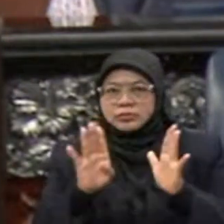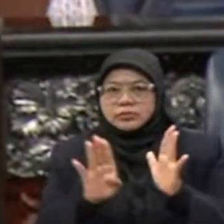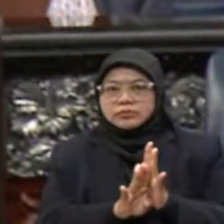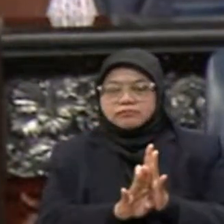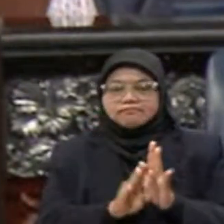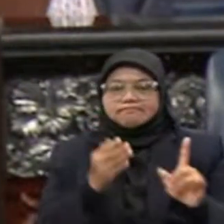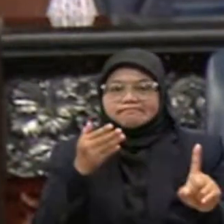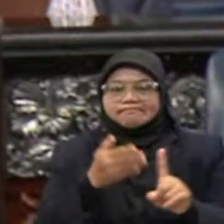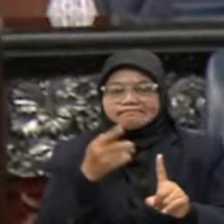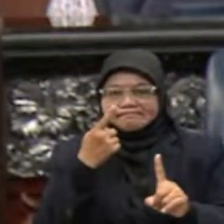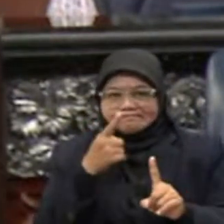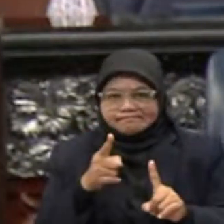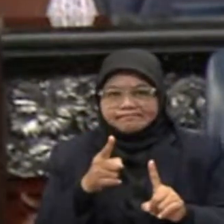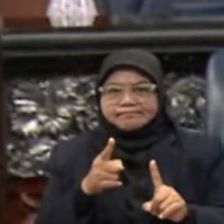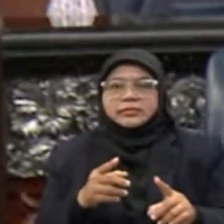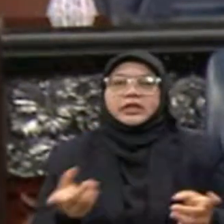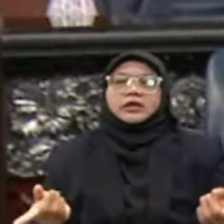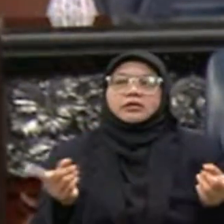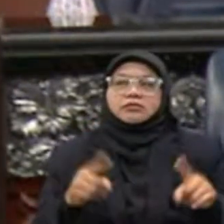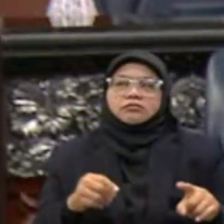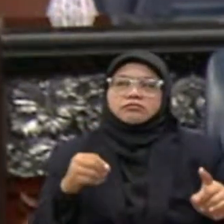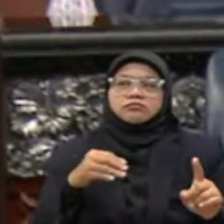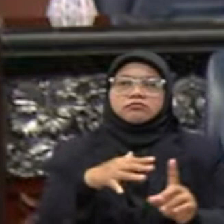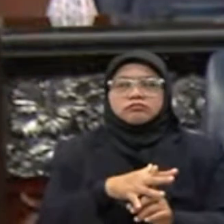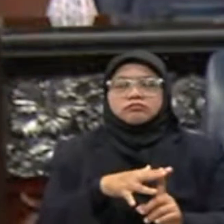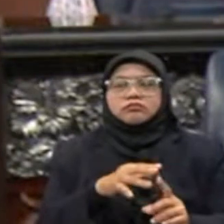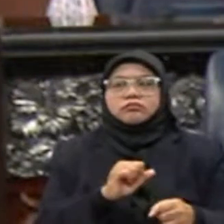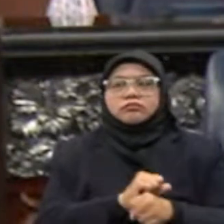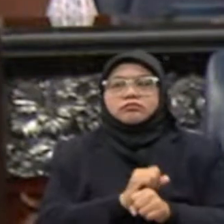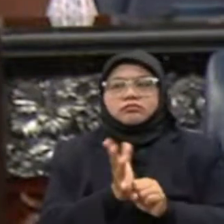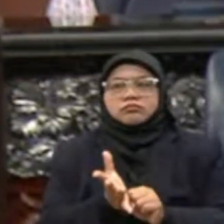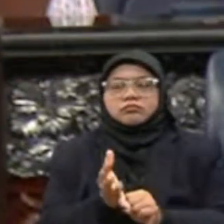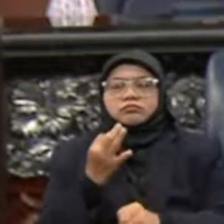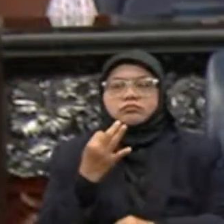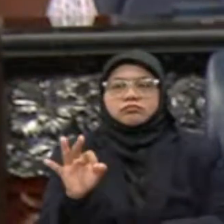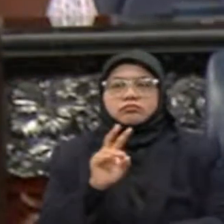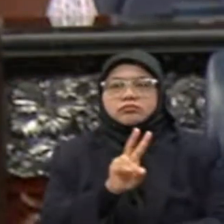bertujuan menangani infak covid 2019